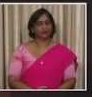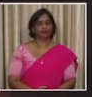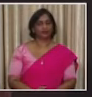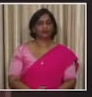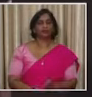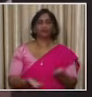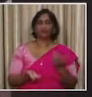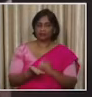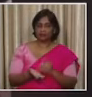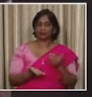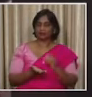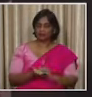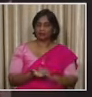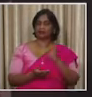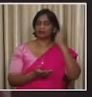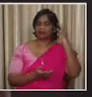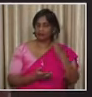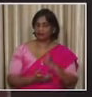අවස්ථා ගණනාවකදී